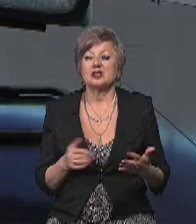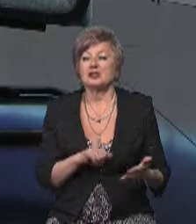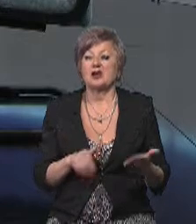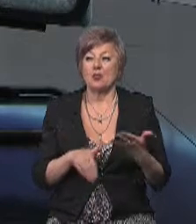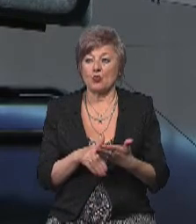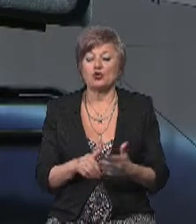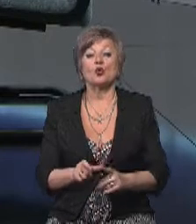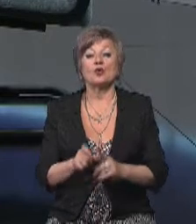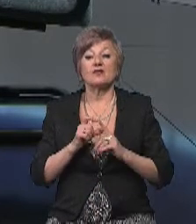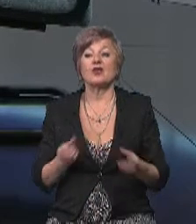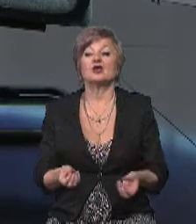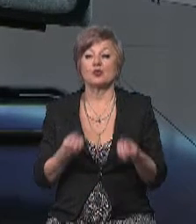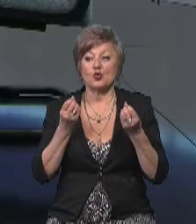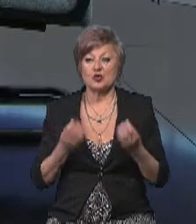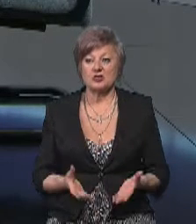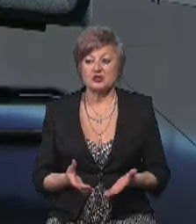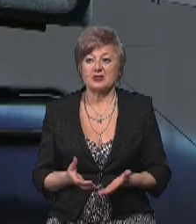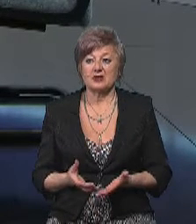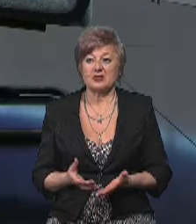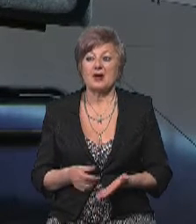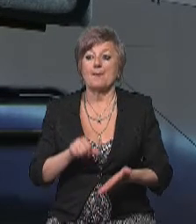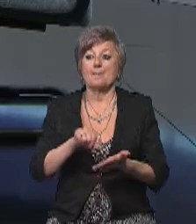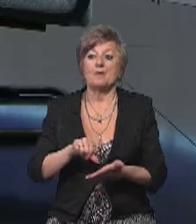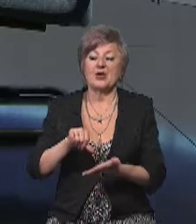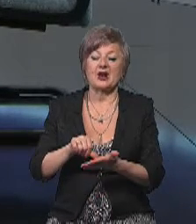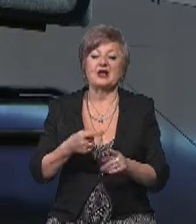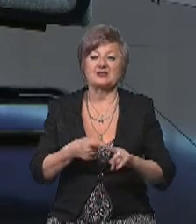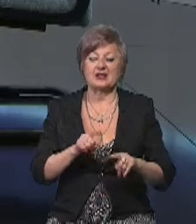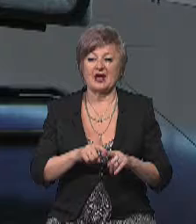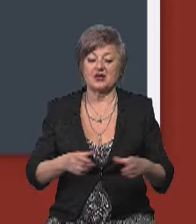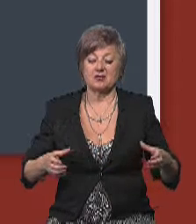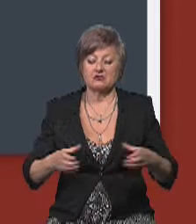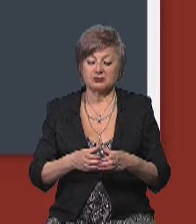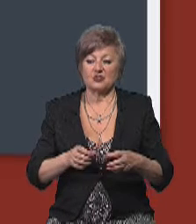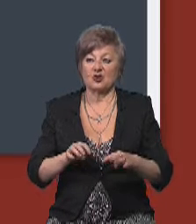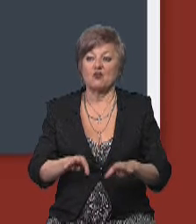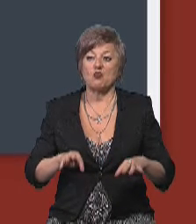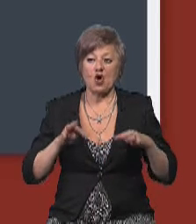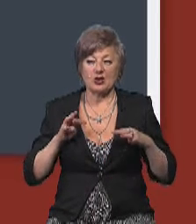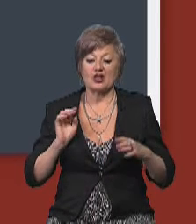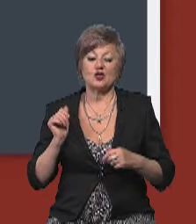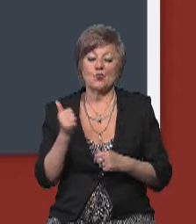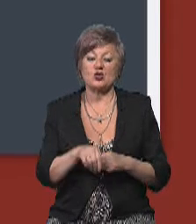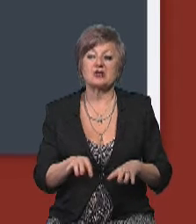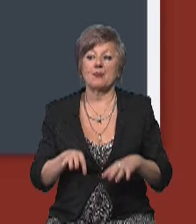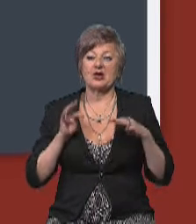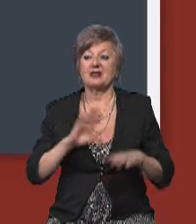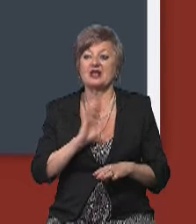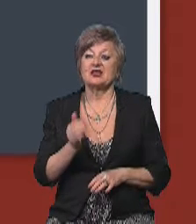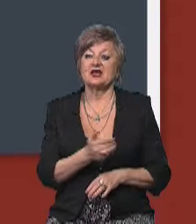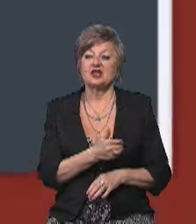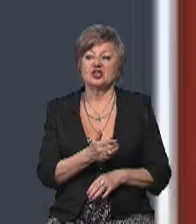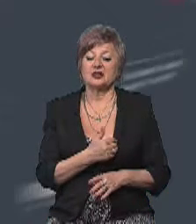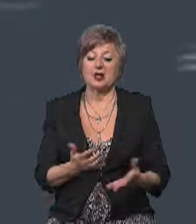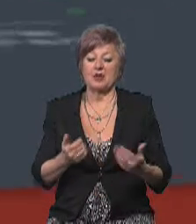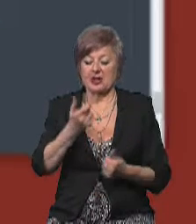Відповідь проста, прозаїчна досить. Представники цих політичних сил в парламенті, поза парламентом, не бажали брати